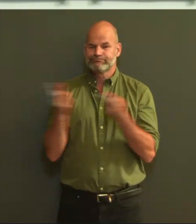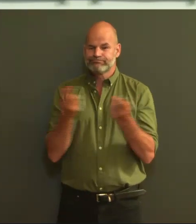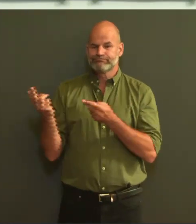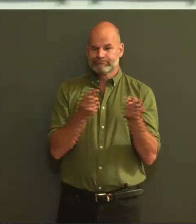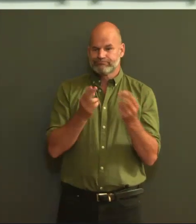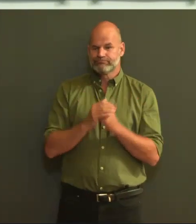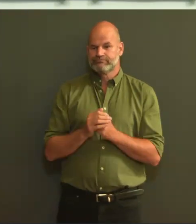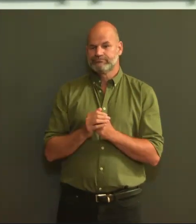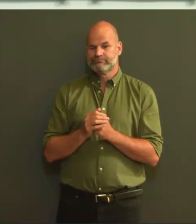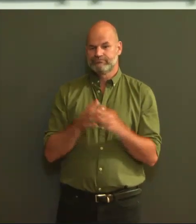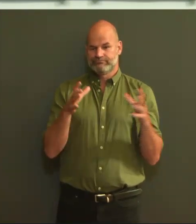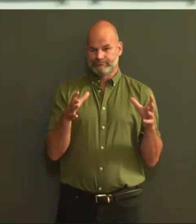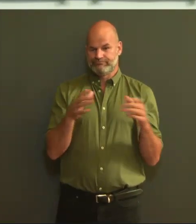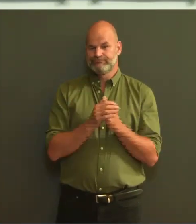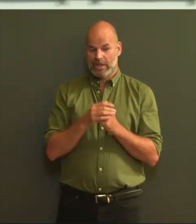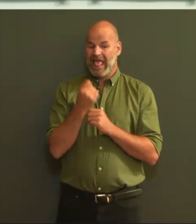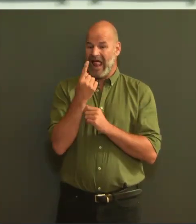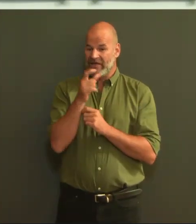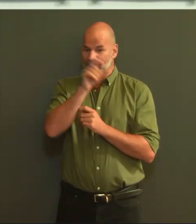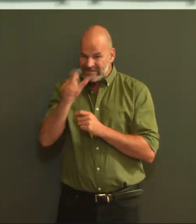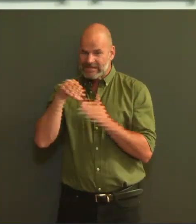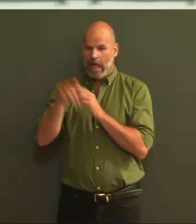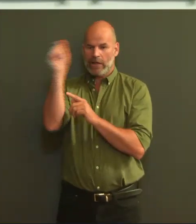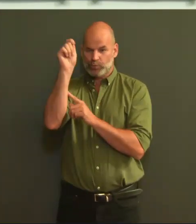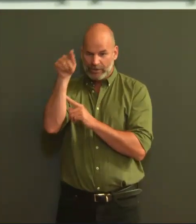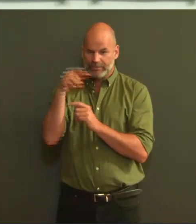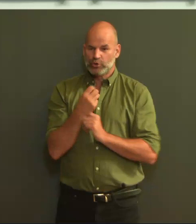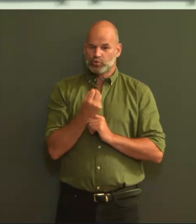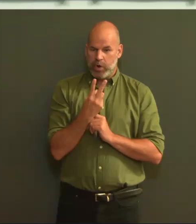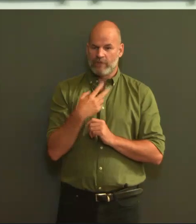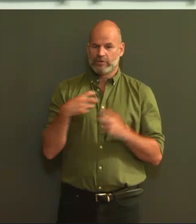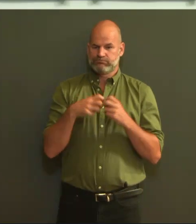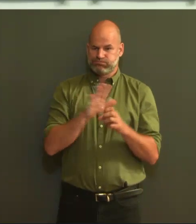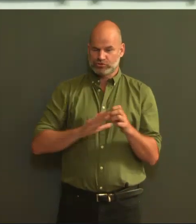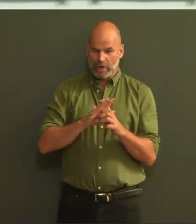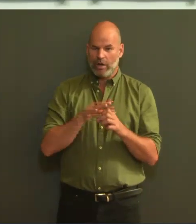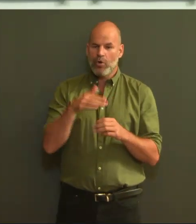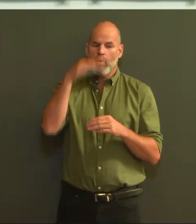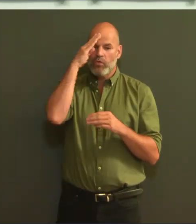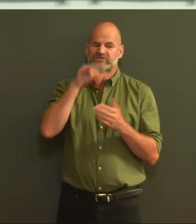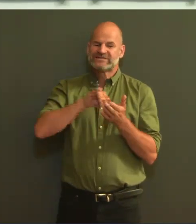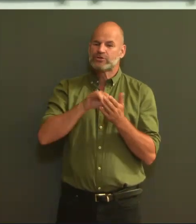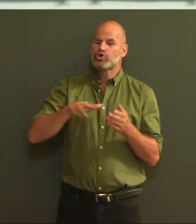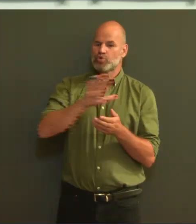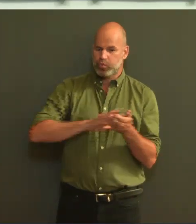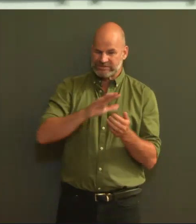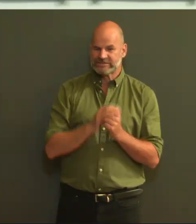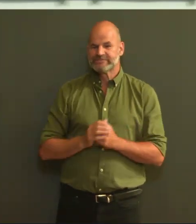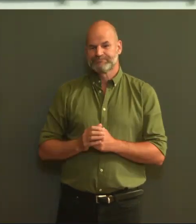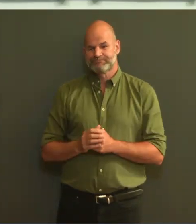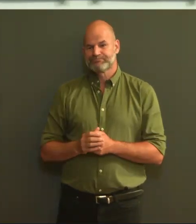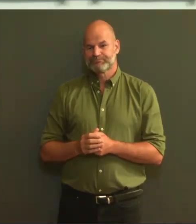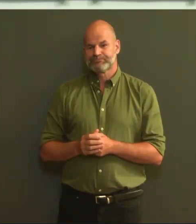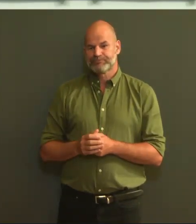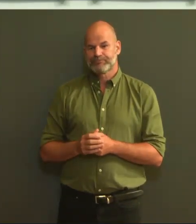en 12 in het Brussels hoofdstedelijk gewest. Dit is het hoogste aantal dagopnames sinds